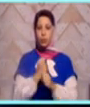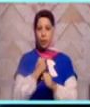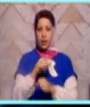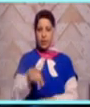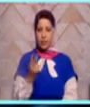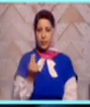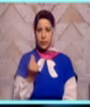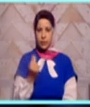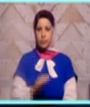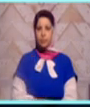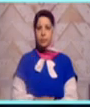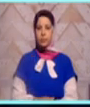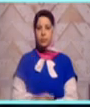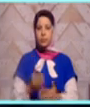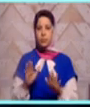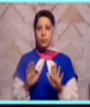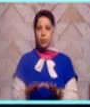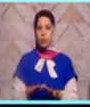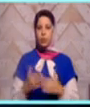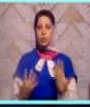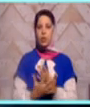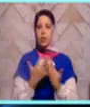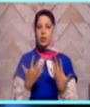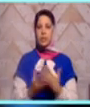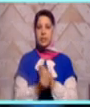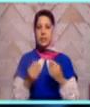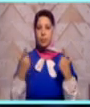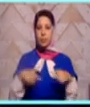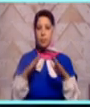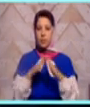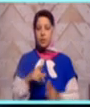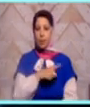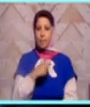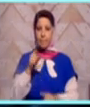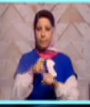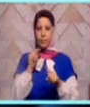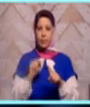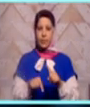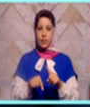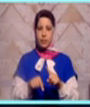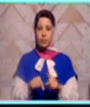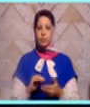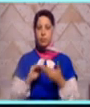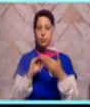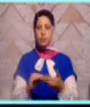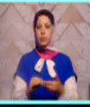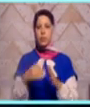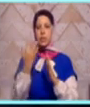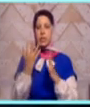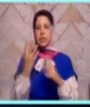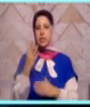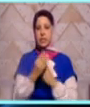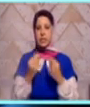دلوقتي أصبحت لديك تجربة، هناك شركات يعني مصرية 100% ويعني ده بيأكد توفير فرص عمل وما